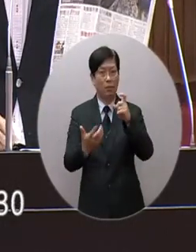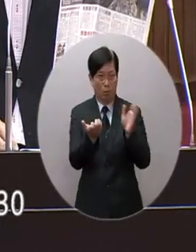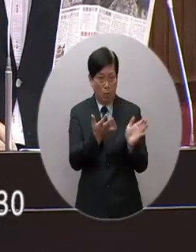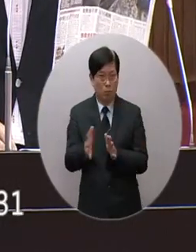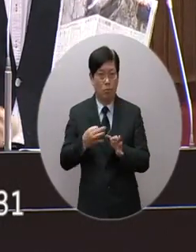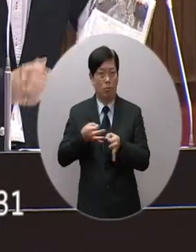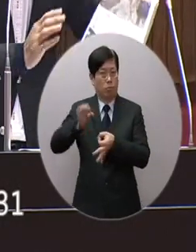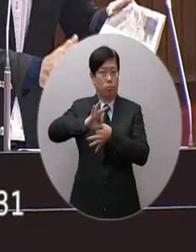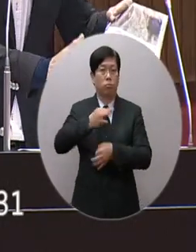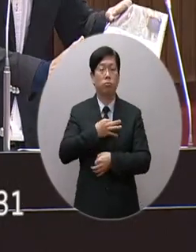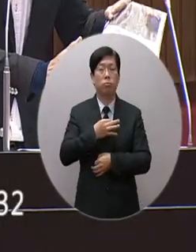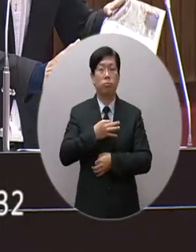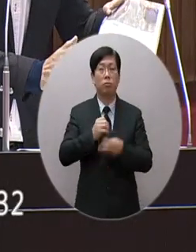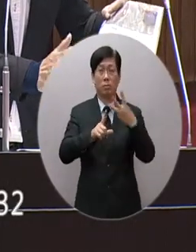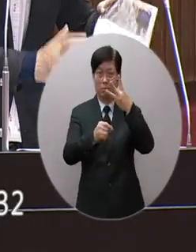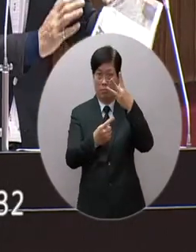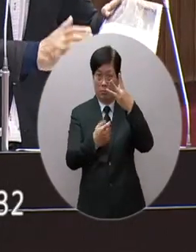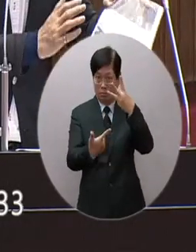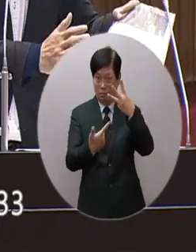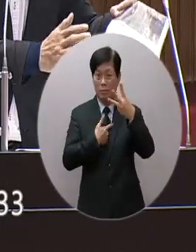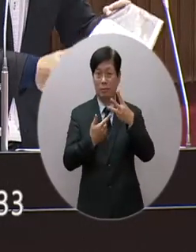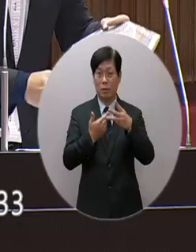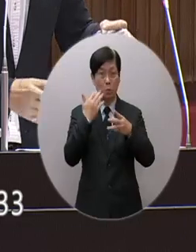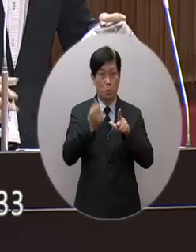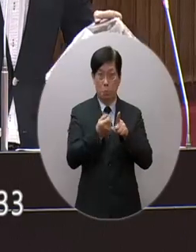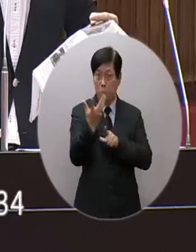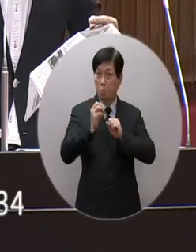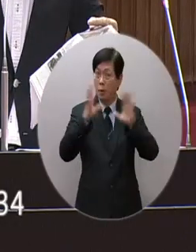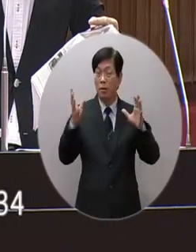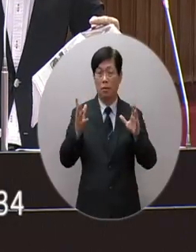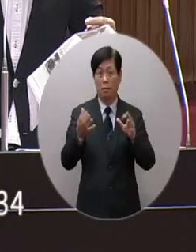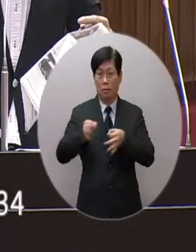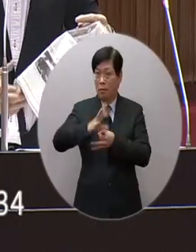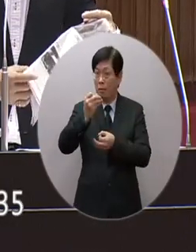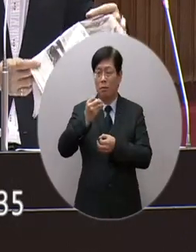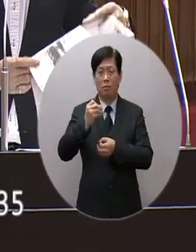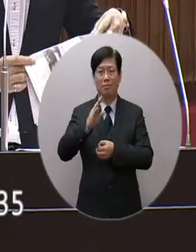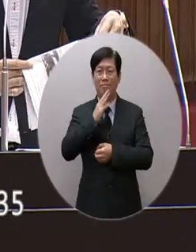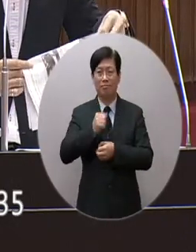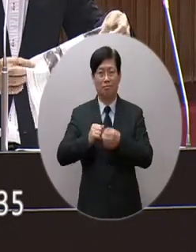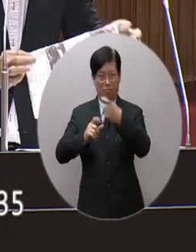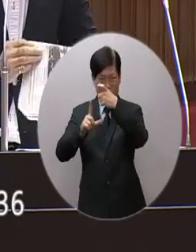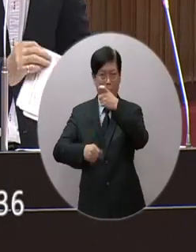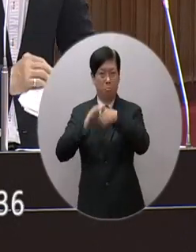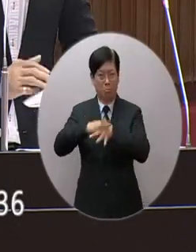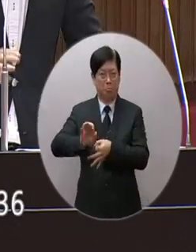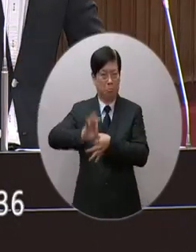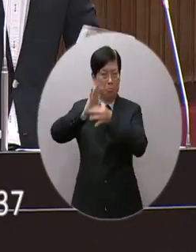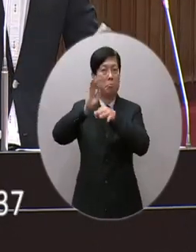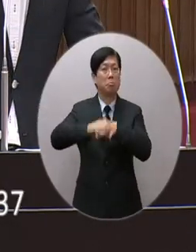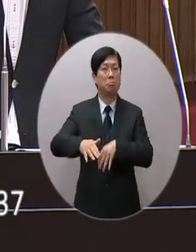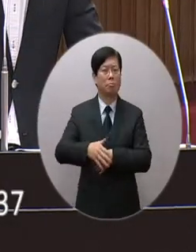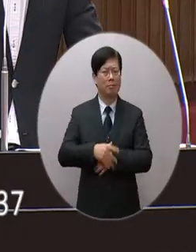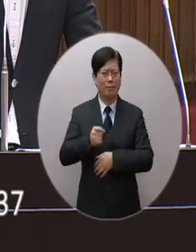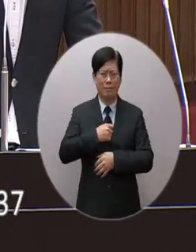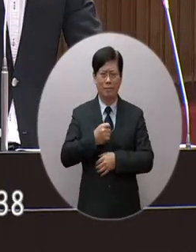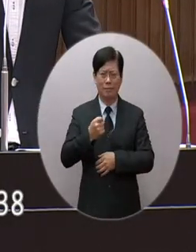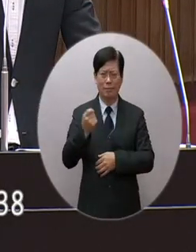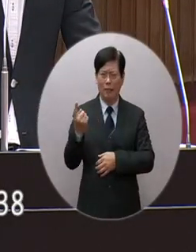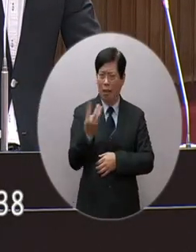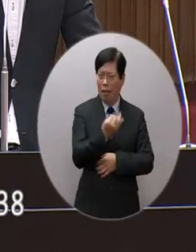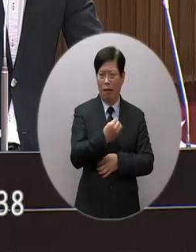备来做调涨。你讲3月16日公布那不去的，但是10月份这摆有可能去的，哦，这在